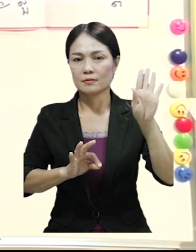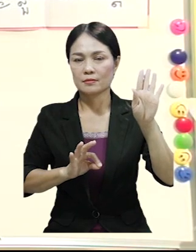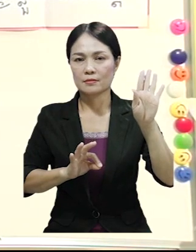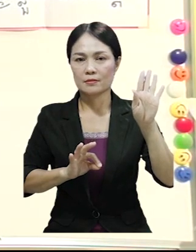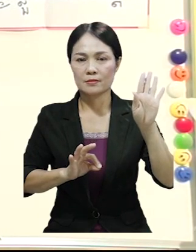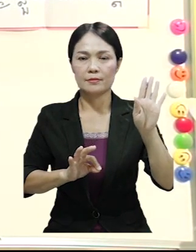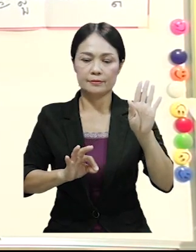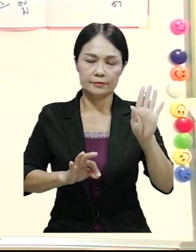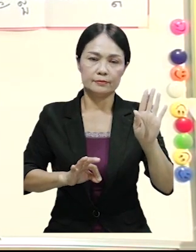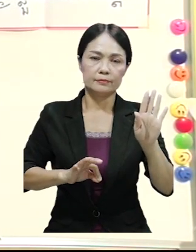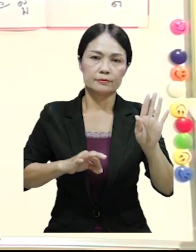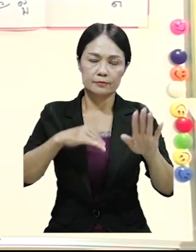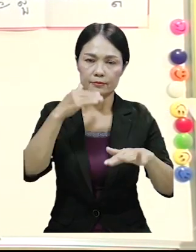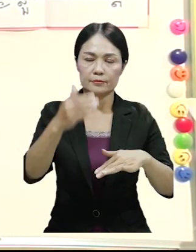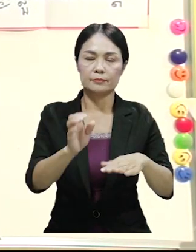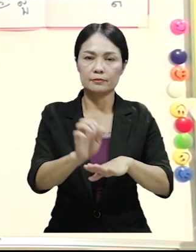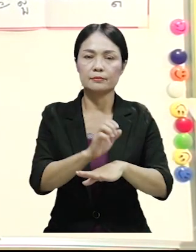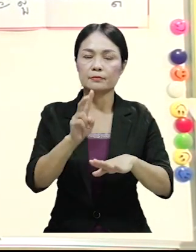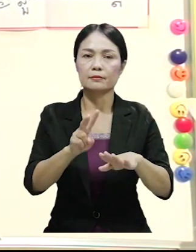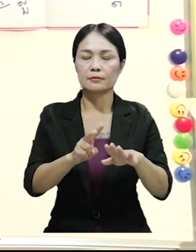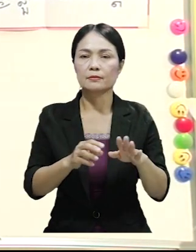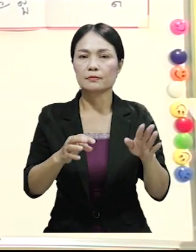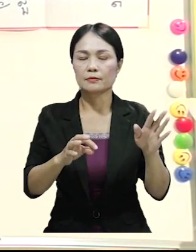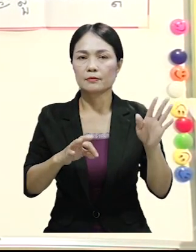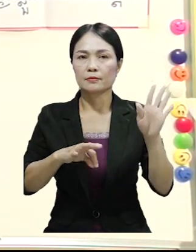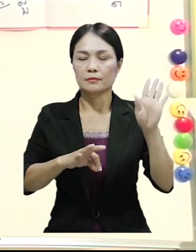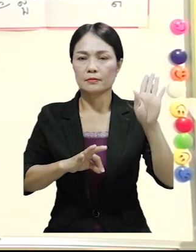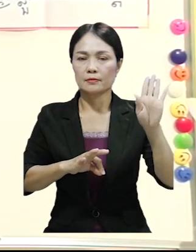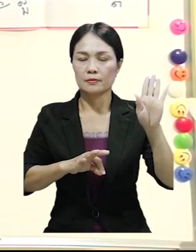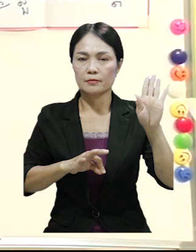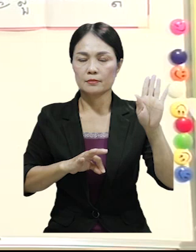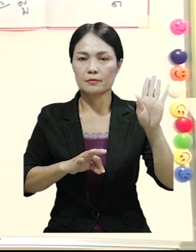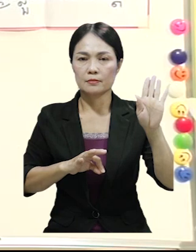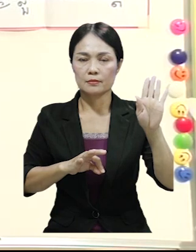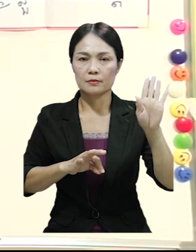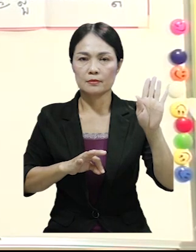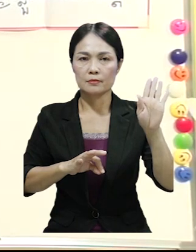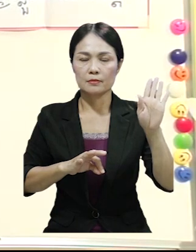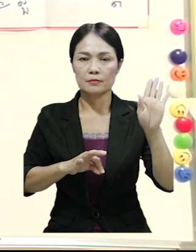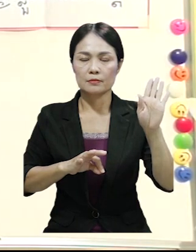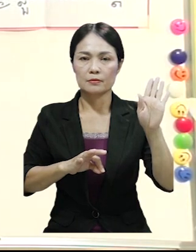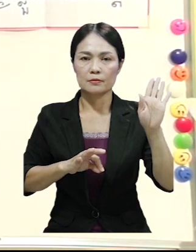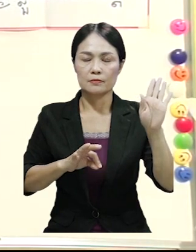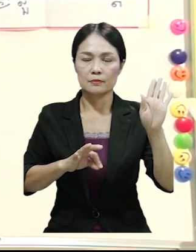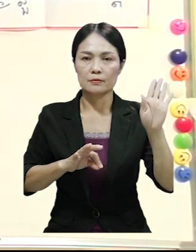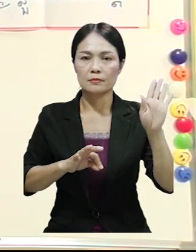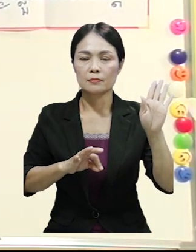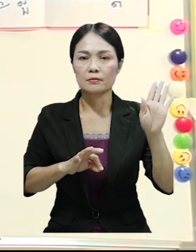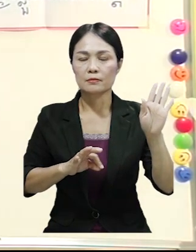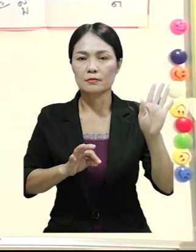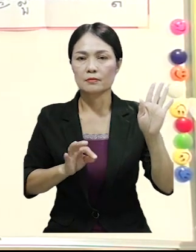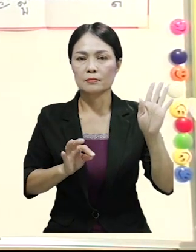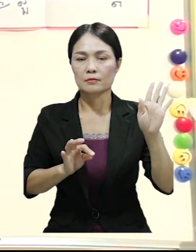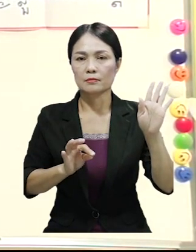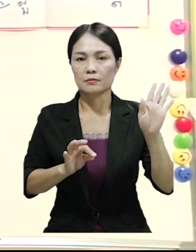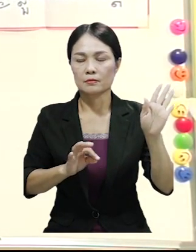បាទបន្តមកចូលចង្វាក់ទី2យ៉ាងម៉េចកូនមើលខ្លឹមសារមើលដៃឆ្វេងវងដាក់ចុះក្រោមត្រឹមដៃស្ដាំដៃជីបត្រឹម